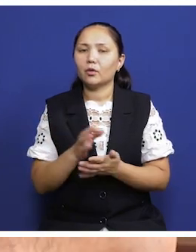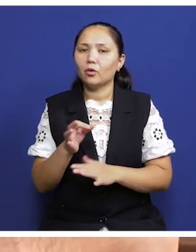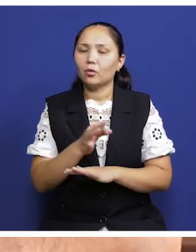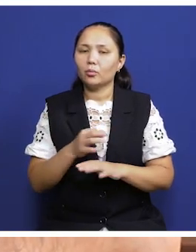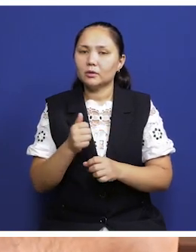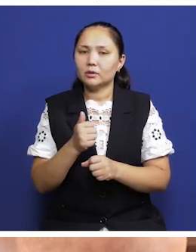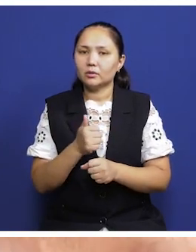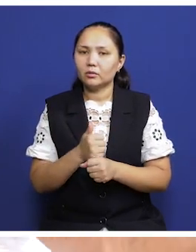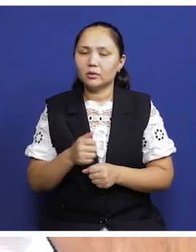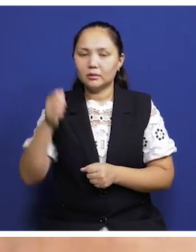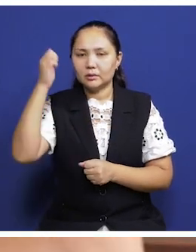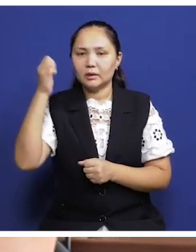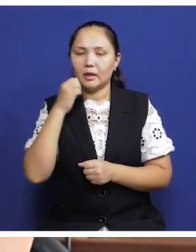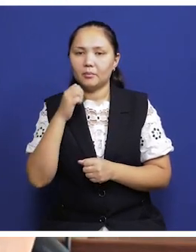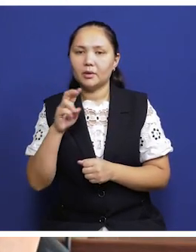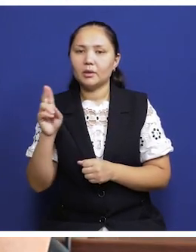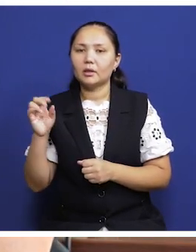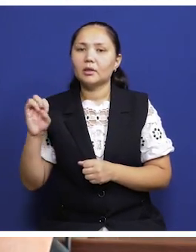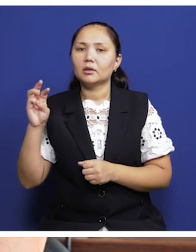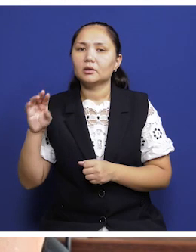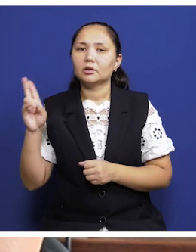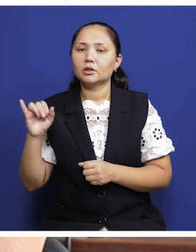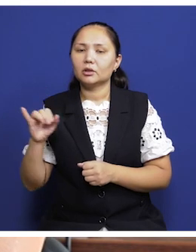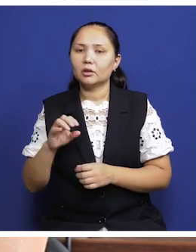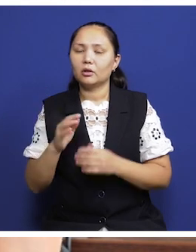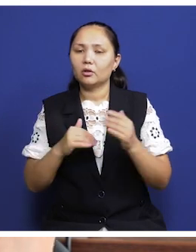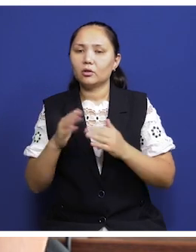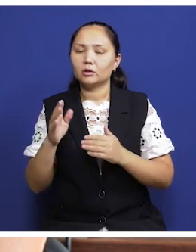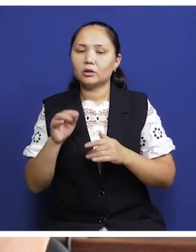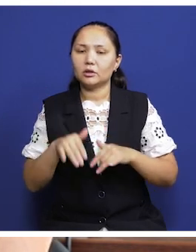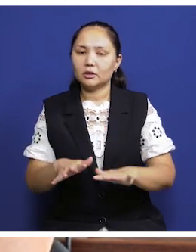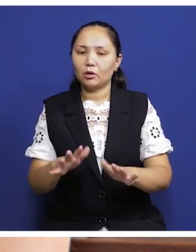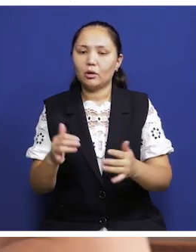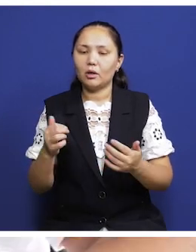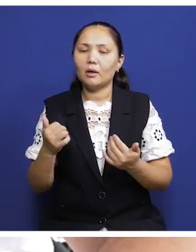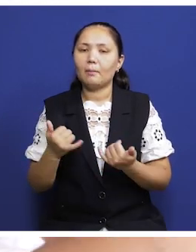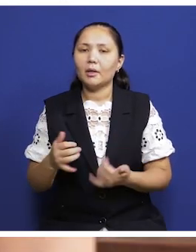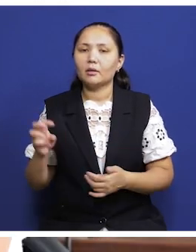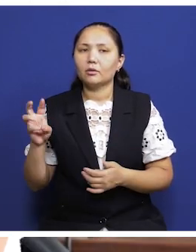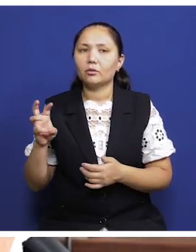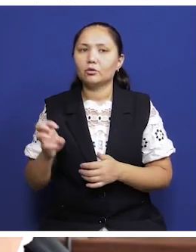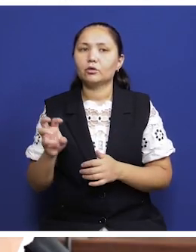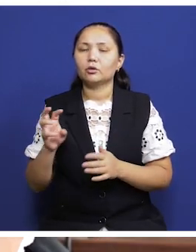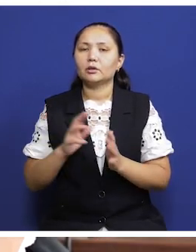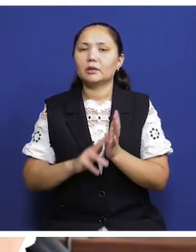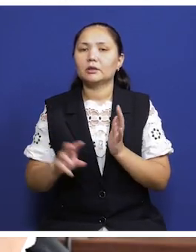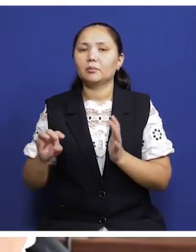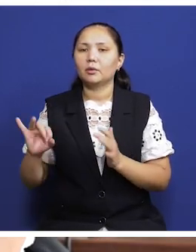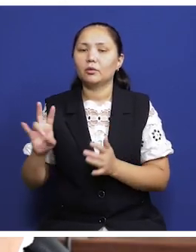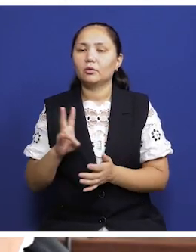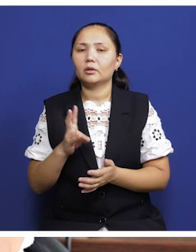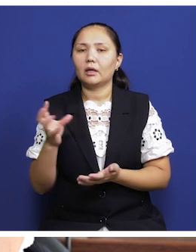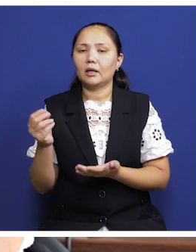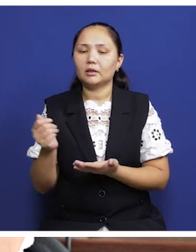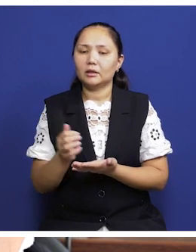ішкі құрылысты жүргізе беруге бізге арнайы жаңағы 380 миллион қаржымызды биылғы жылы осы кешегі маусым айында қойып